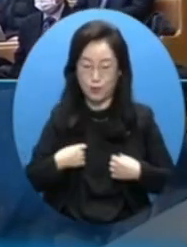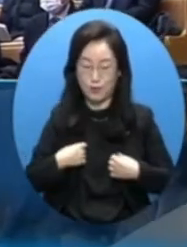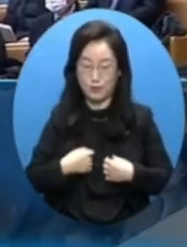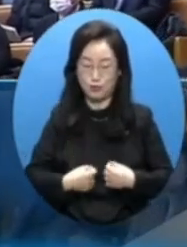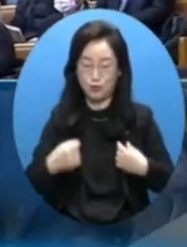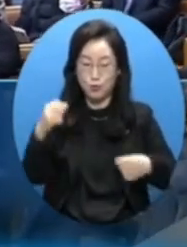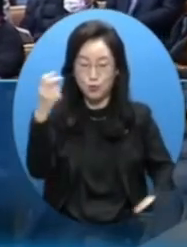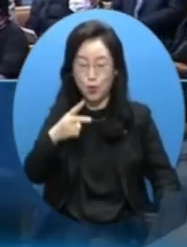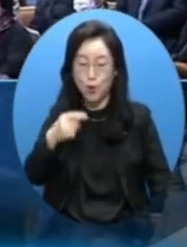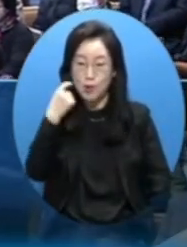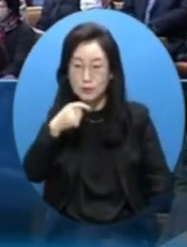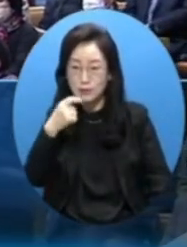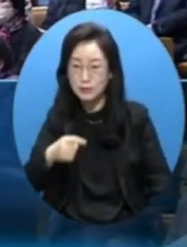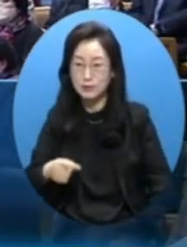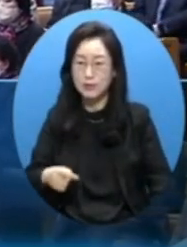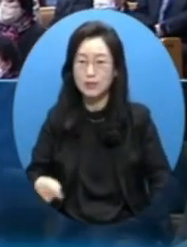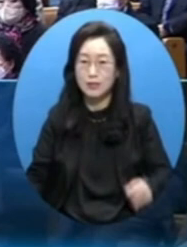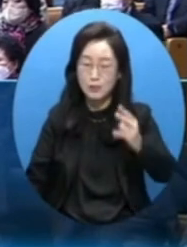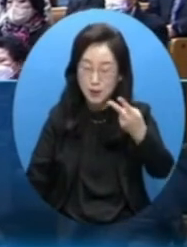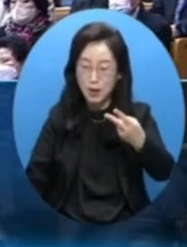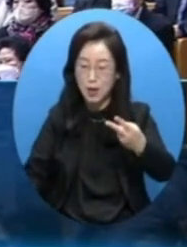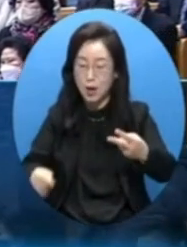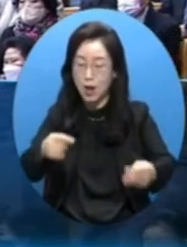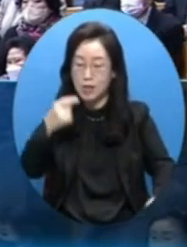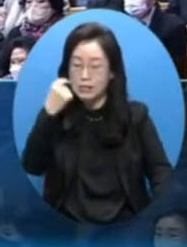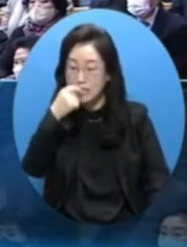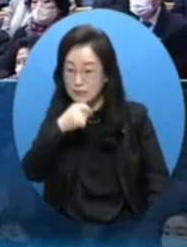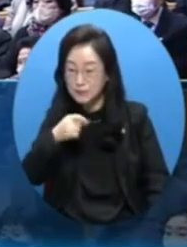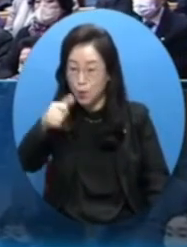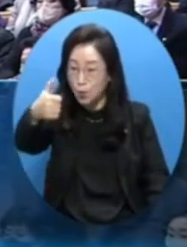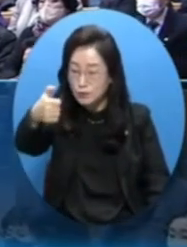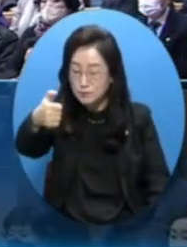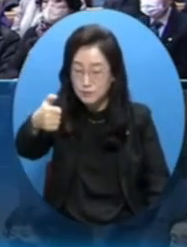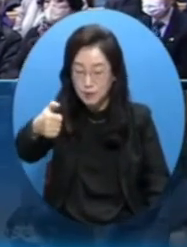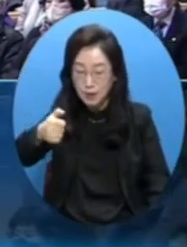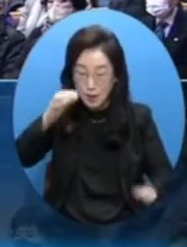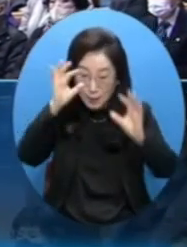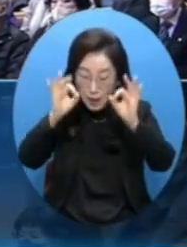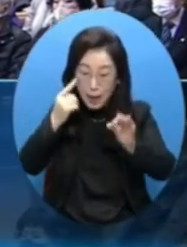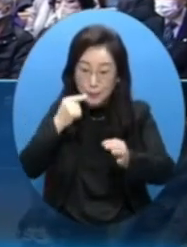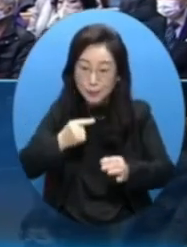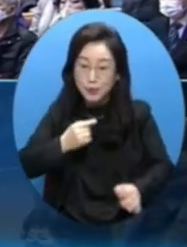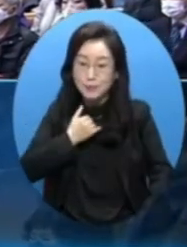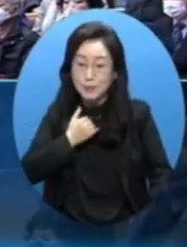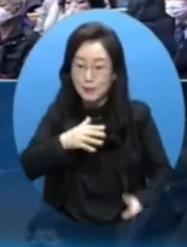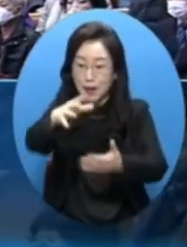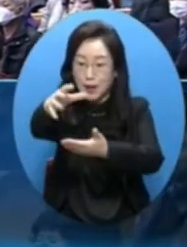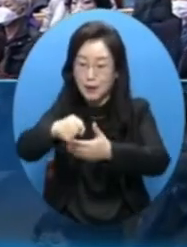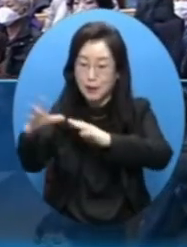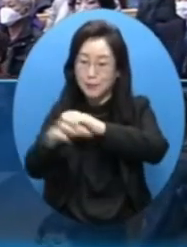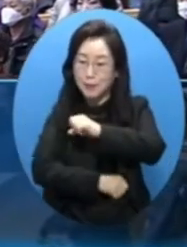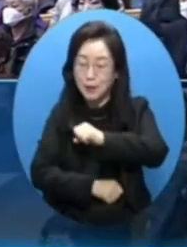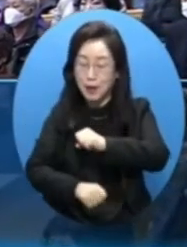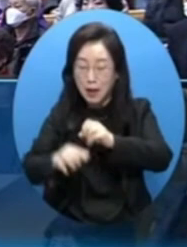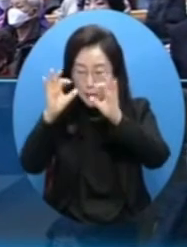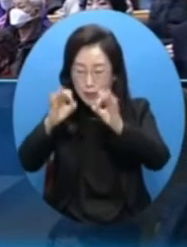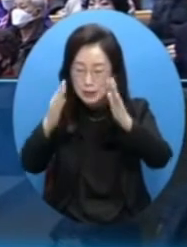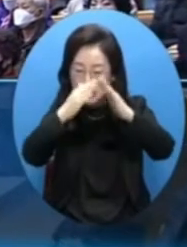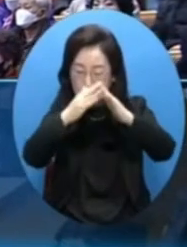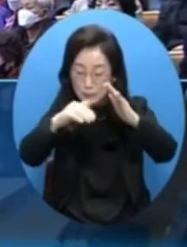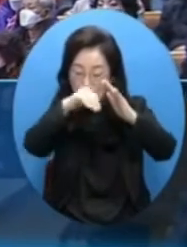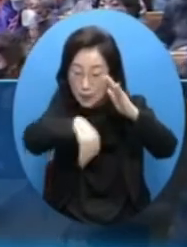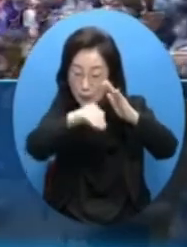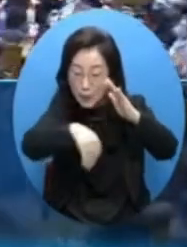그 무게가 50세결되는 금덩이 하나를 보고 탐내어 가졌나이다 벌써 이제 그 물건들을 내 장막 가운데